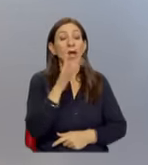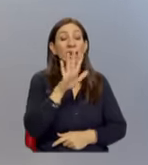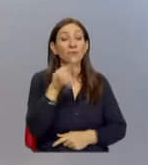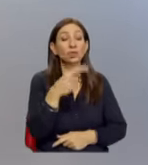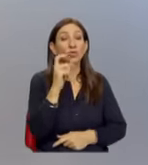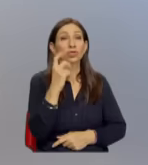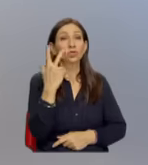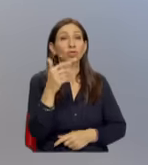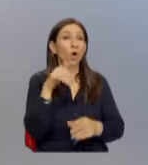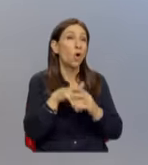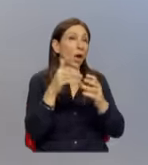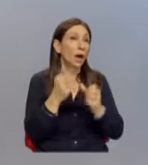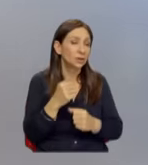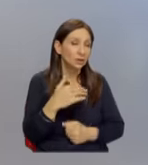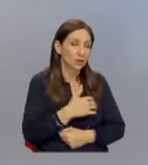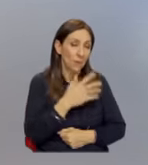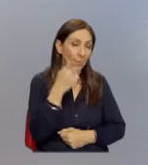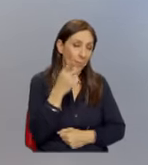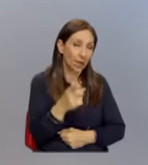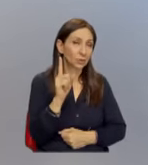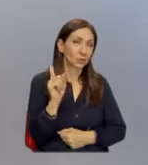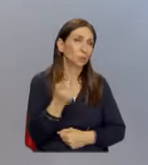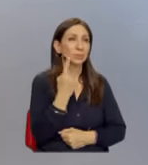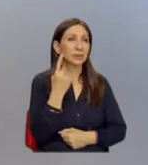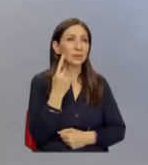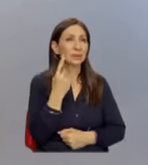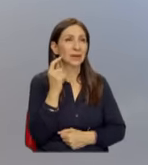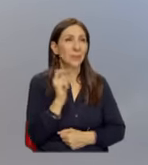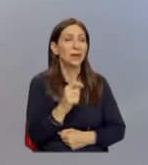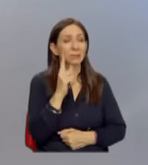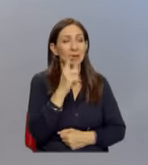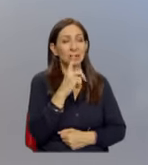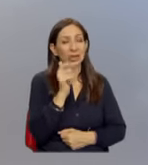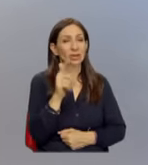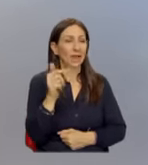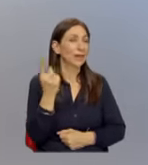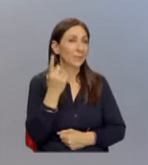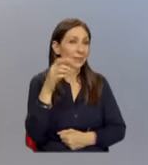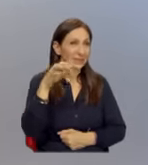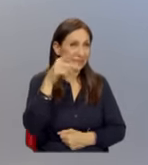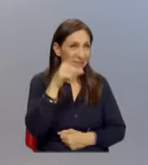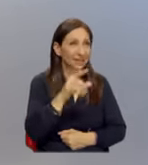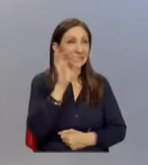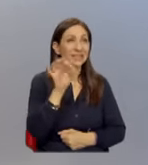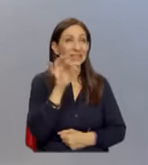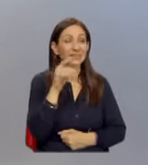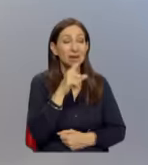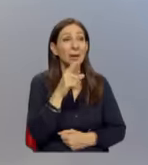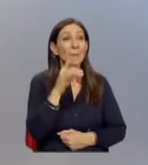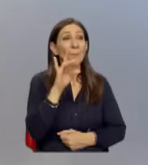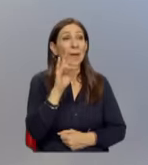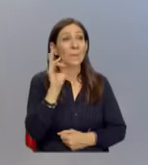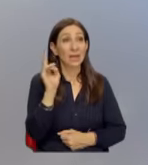%50,93 oy aldı. Yine Cumhuriyet Halk Partisi sürpriz yapan ilçelerden birisi yine Silivri. Milliyetçi